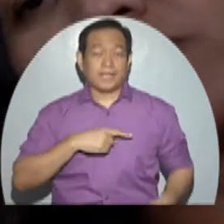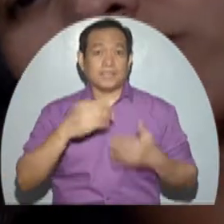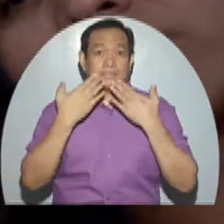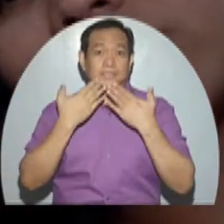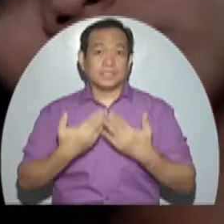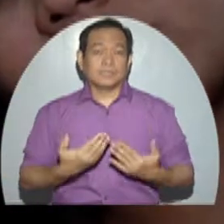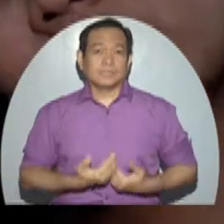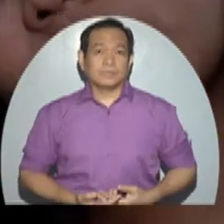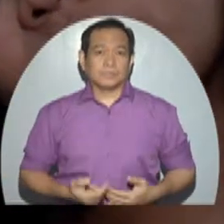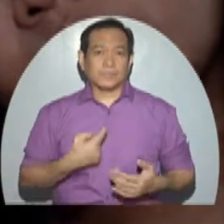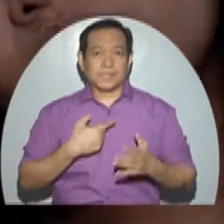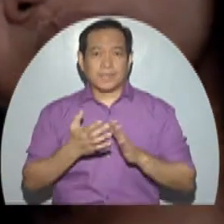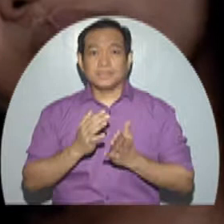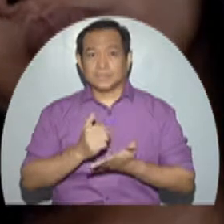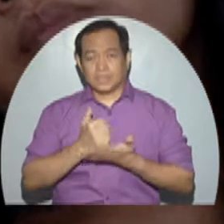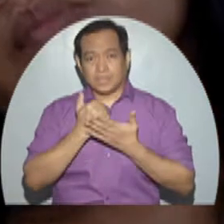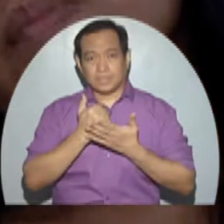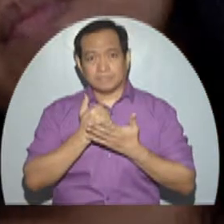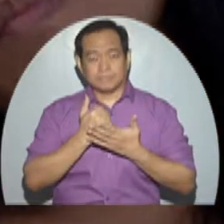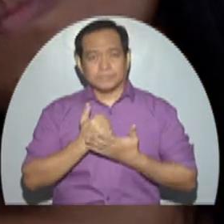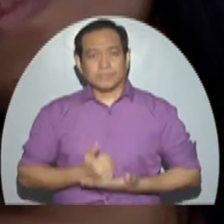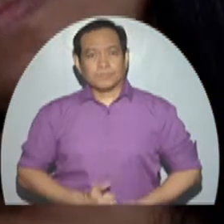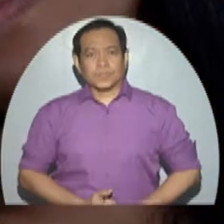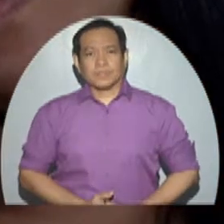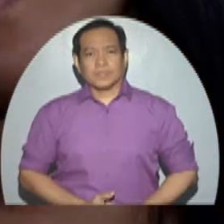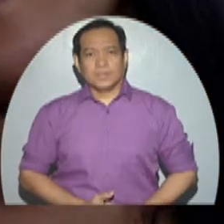po. Nananawagan po ko sa